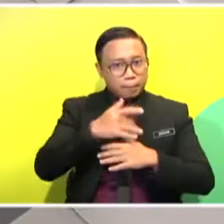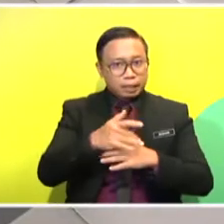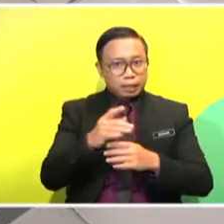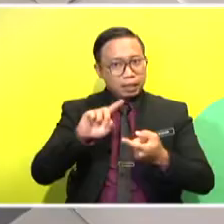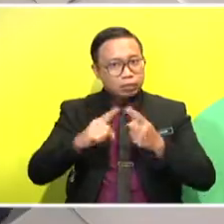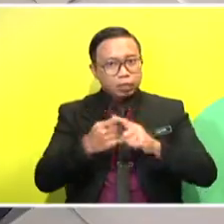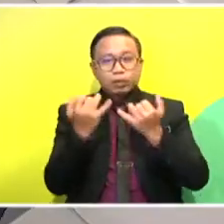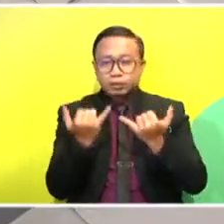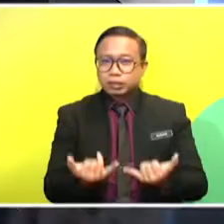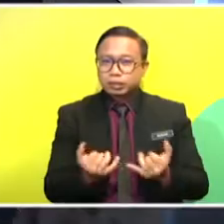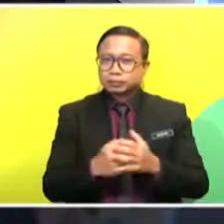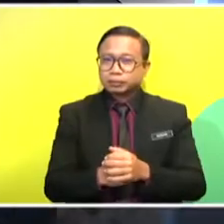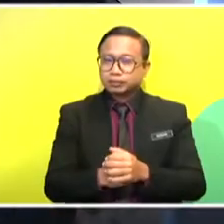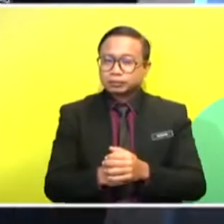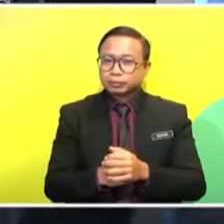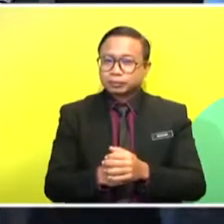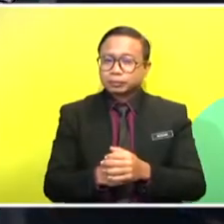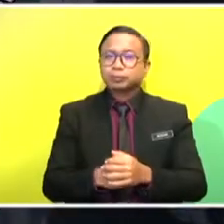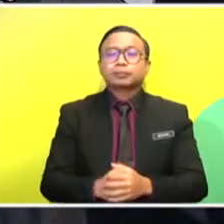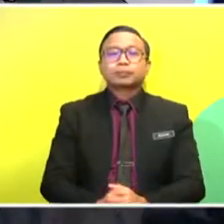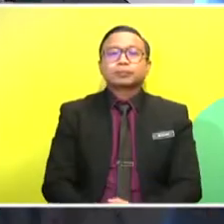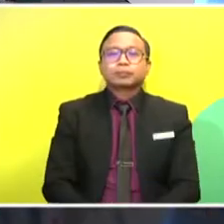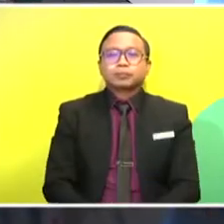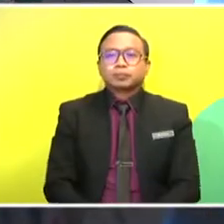Boleh baik, ya? Baik, betul. Okey, saya pergi dulu cikgu. Jumpa lagi.